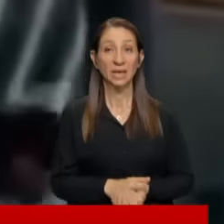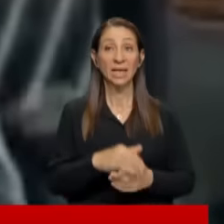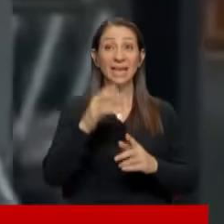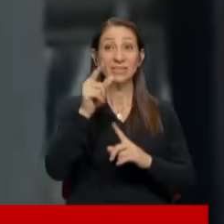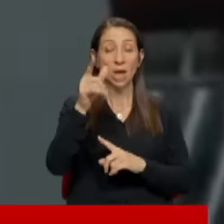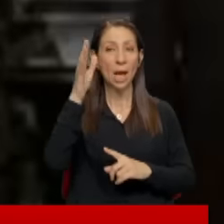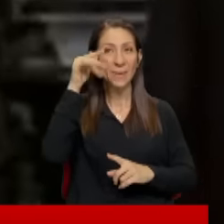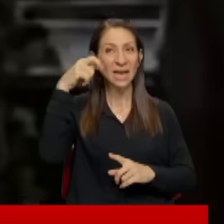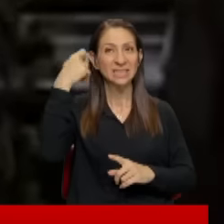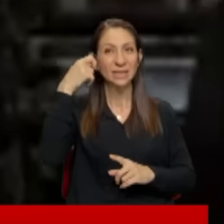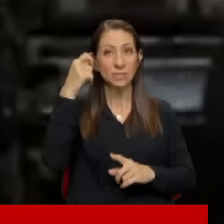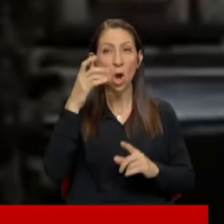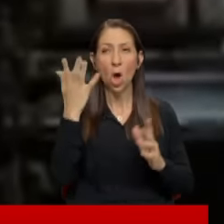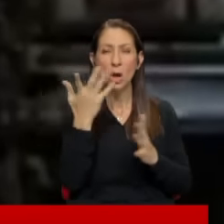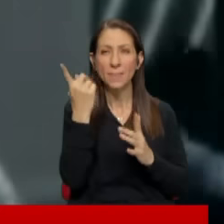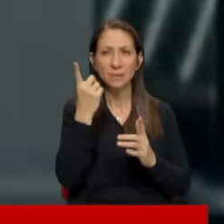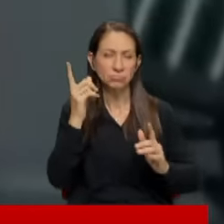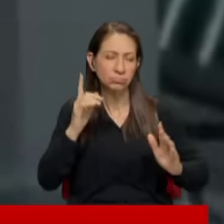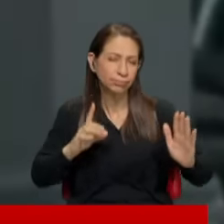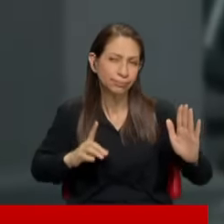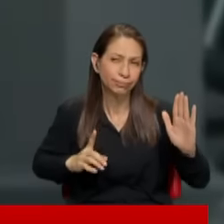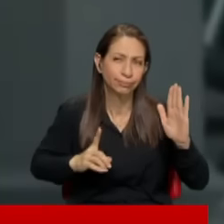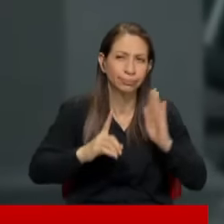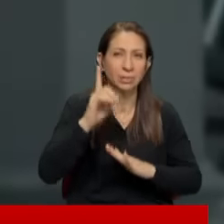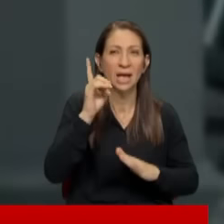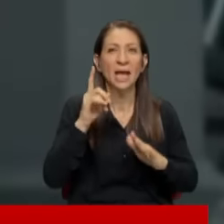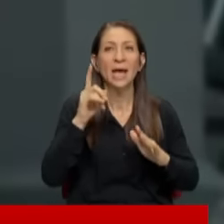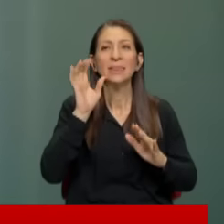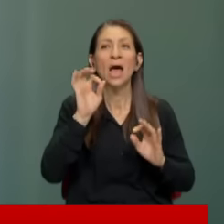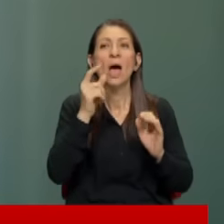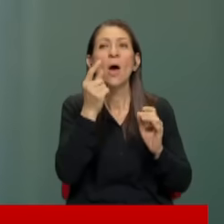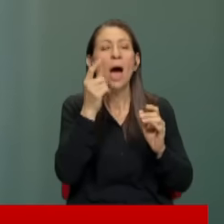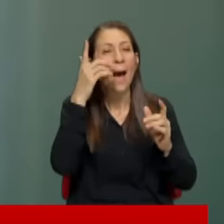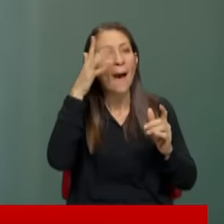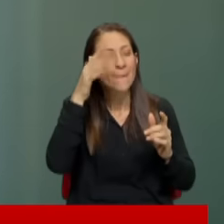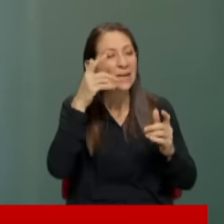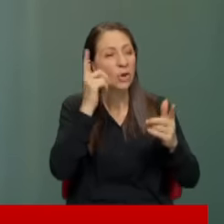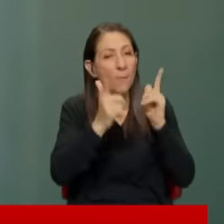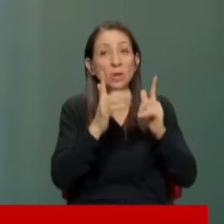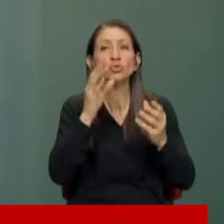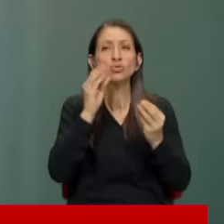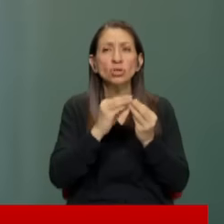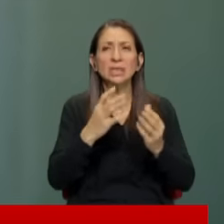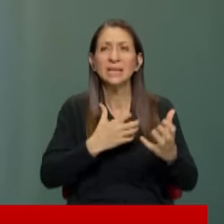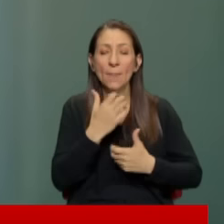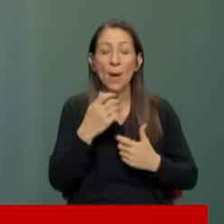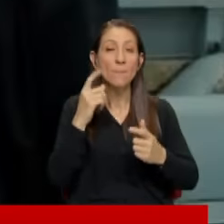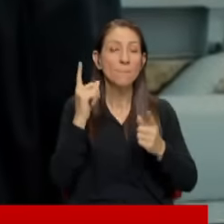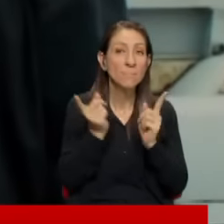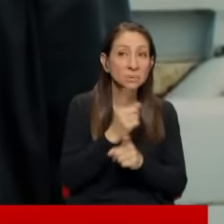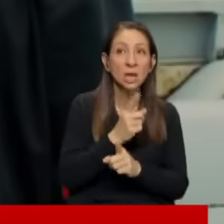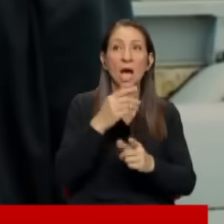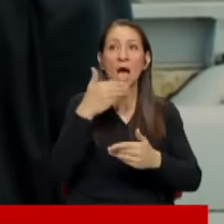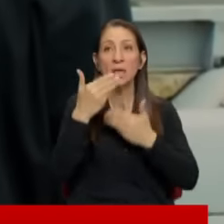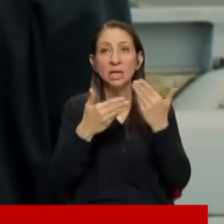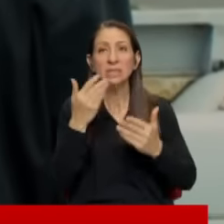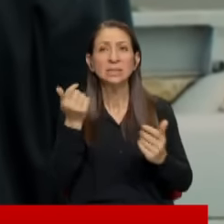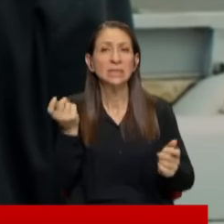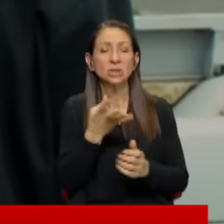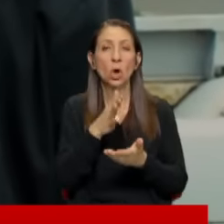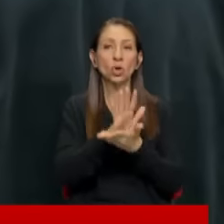Eastwood Amerikan sinemasında öyle bir fırtına estirdi ki Western'e sınırlı kalmadı. Suçtan drama, maceradan otobiyografiye,